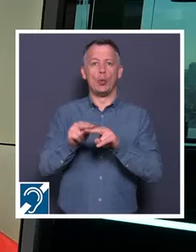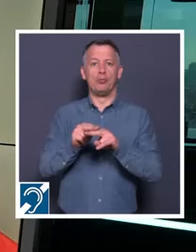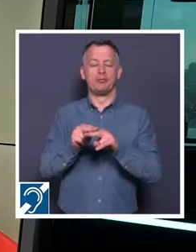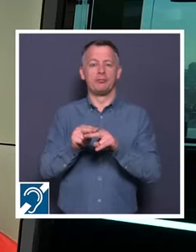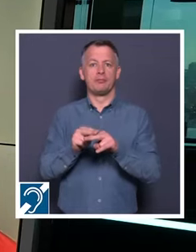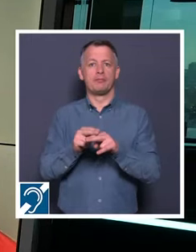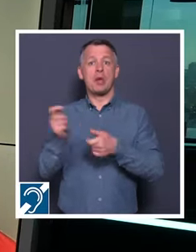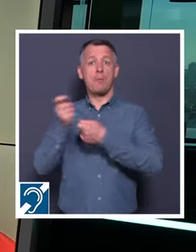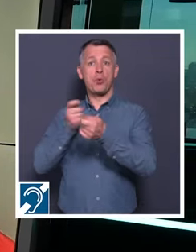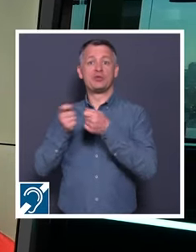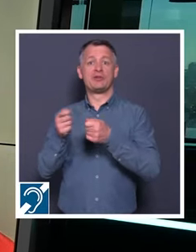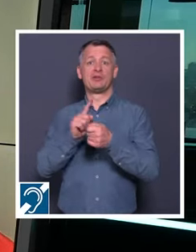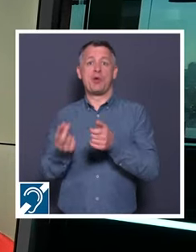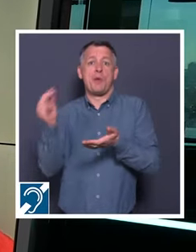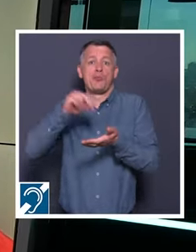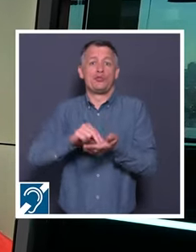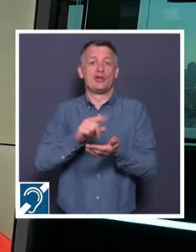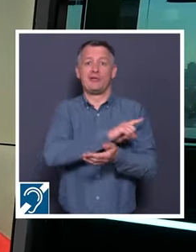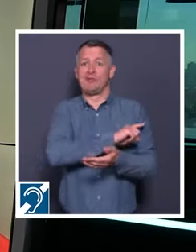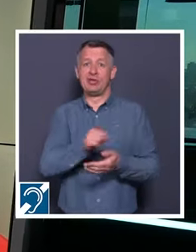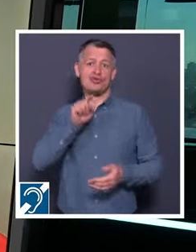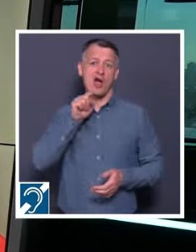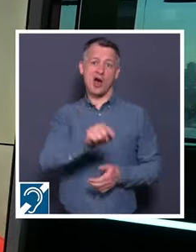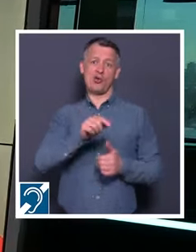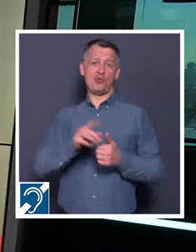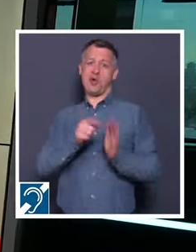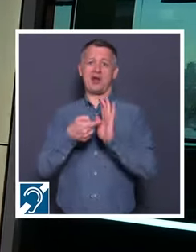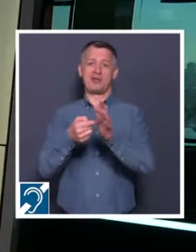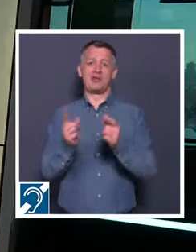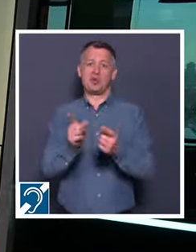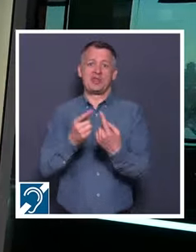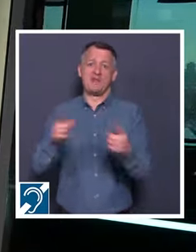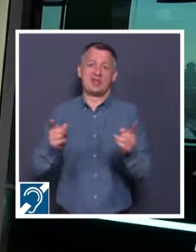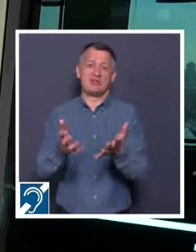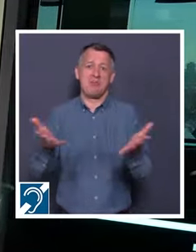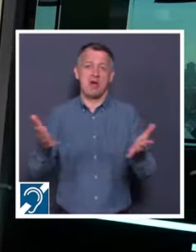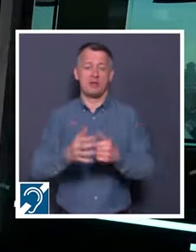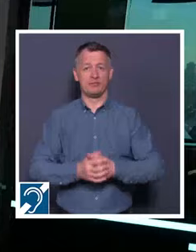care publicitatea nu este marcată nici acolo. Exact. Nu e o diferență atât de mare.